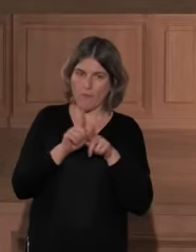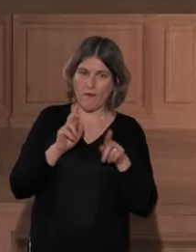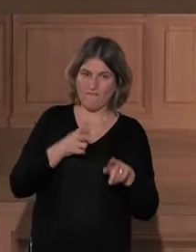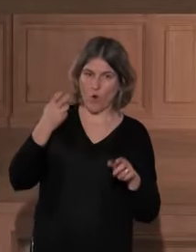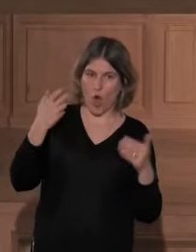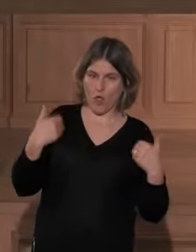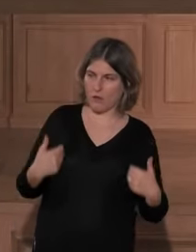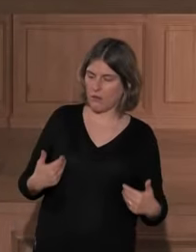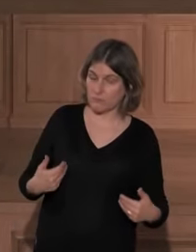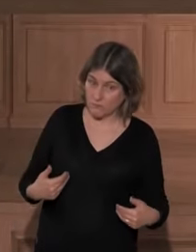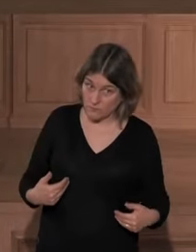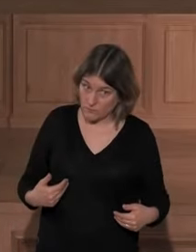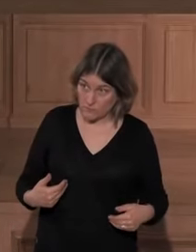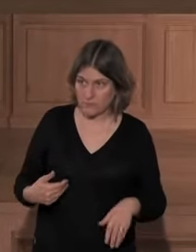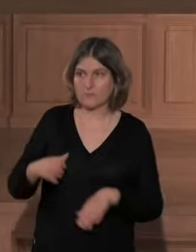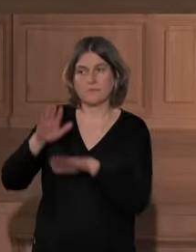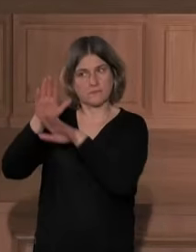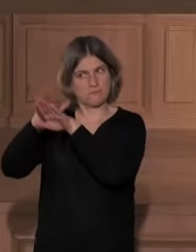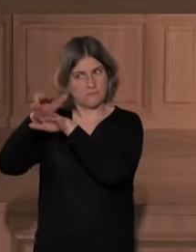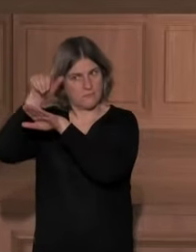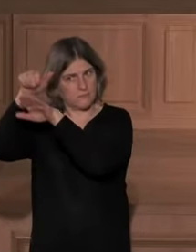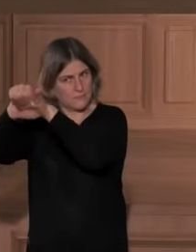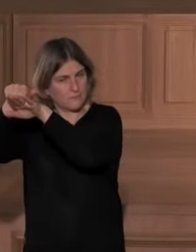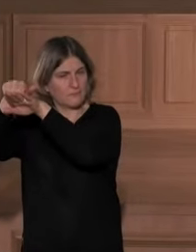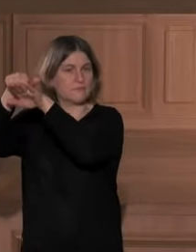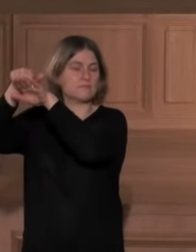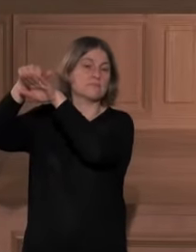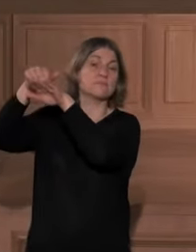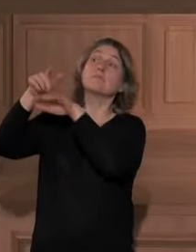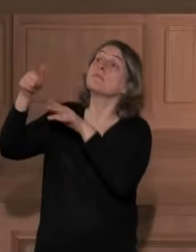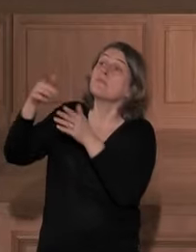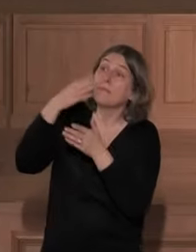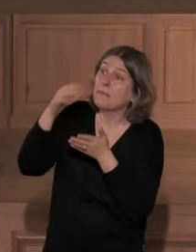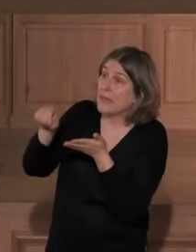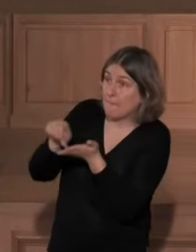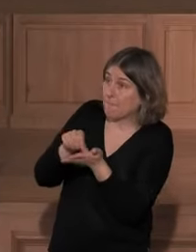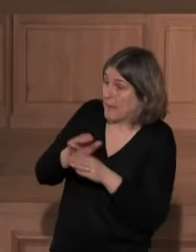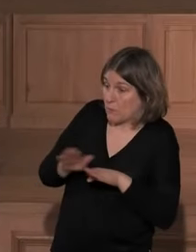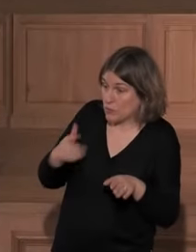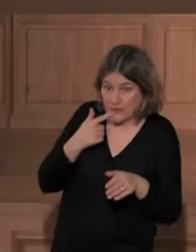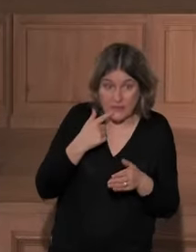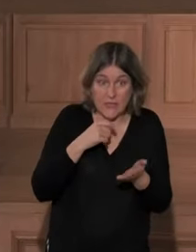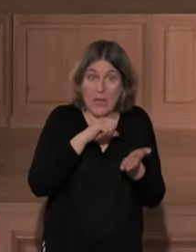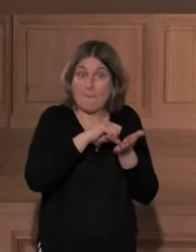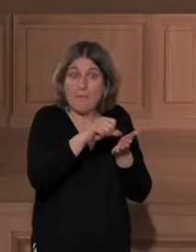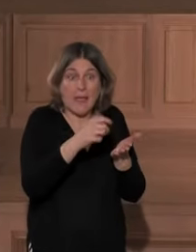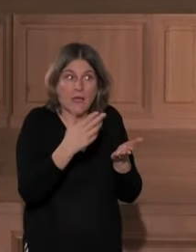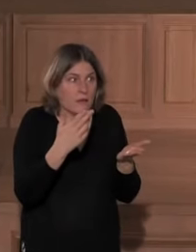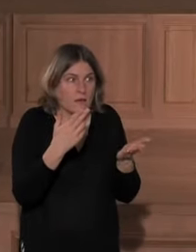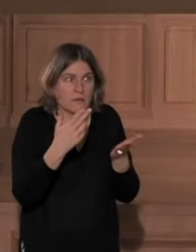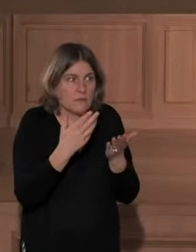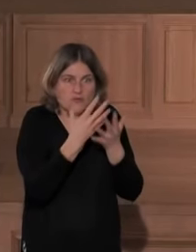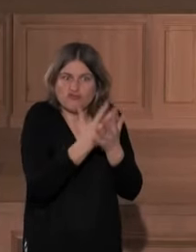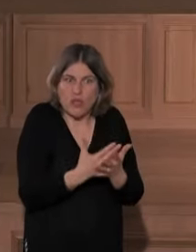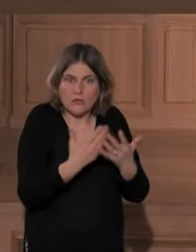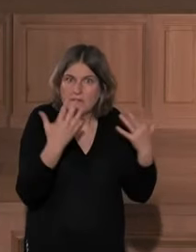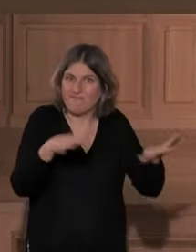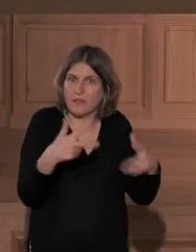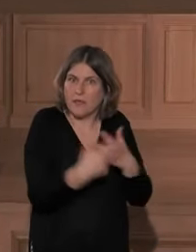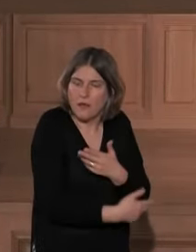a eu des inspections parce que si on ne payait plus les factures, on ne pouvait plus payer les URSSAF et payer nos charges courantes. Donc,